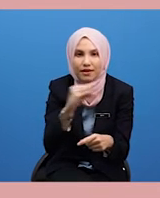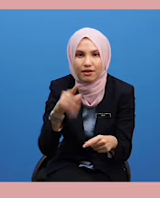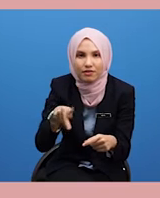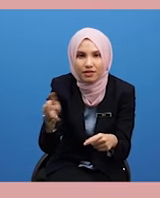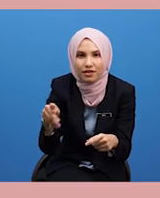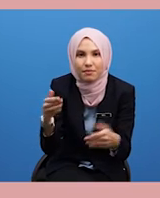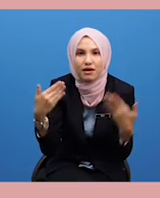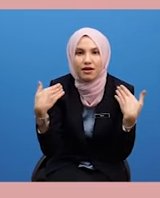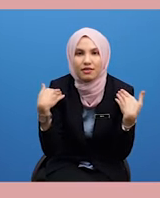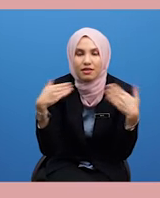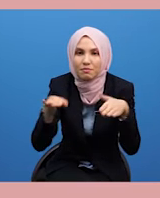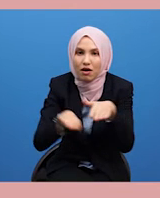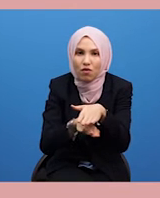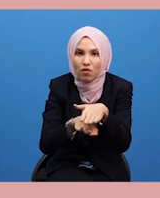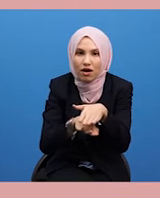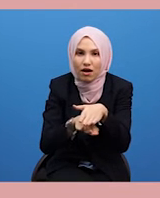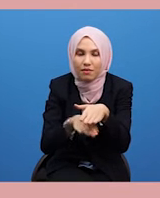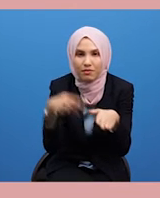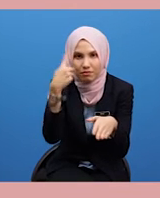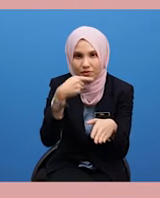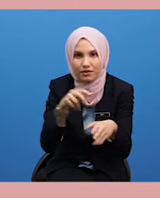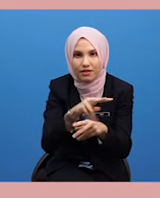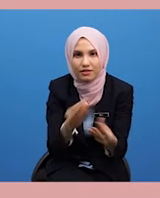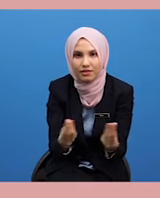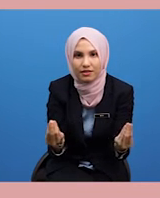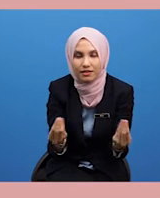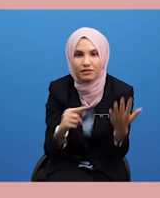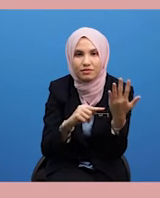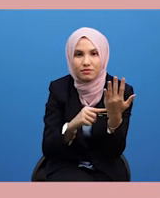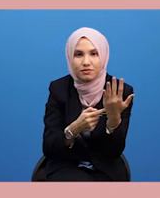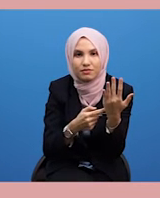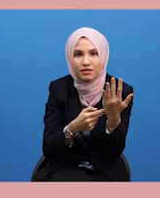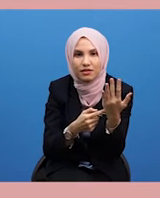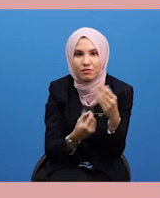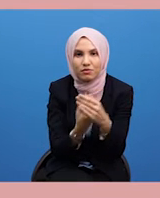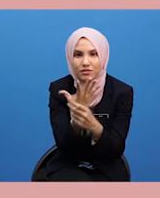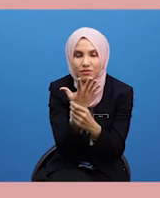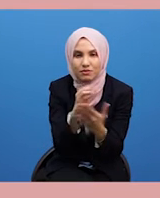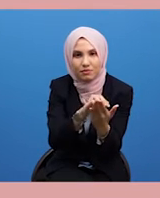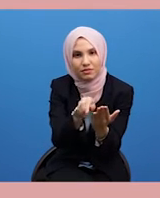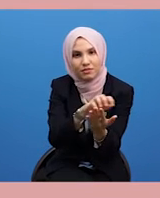kotiliden berada di bawah permukaan tanah semasa permulaan proses percambahan biji benih.